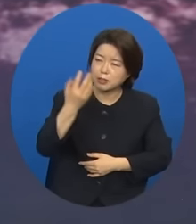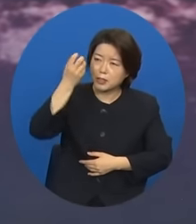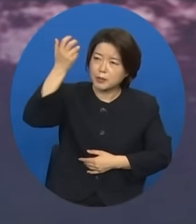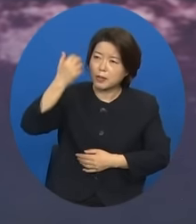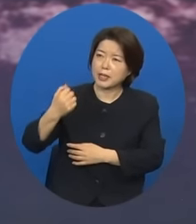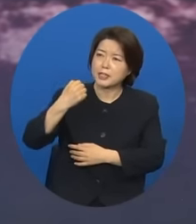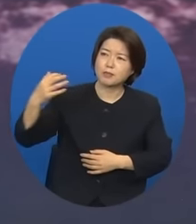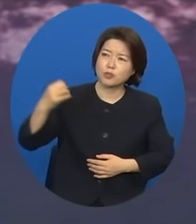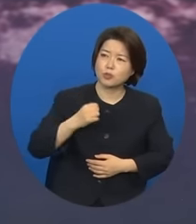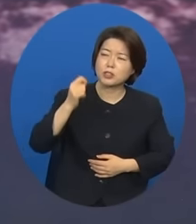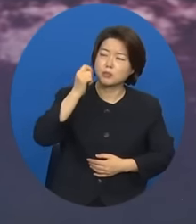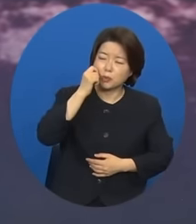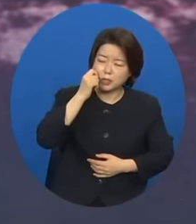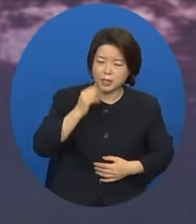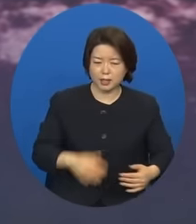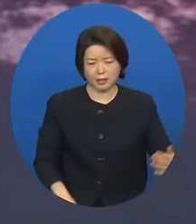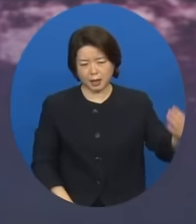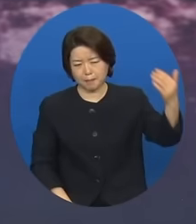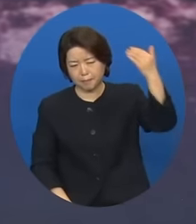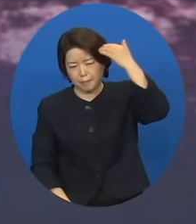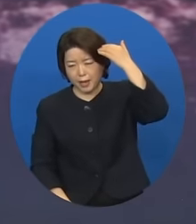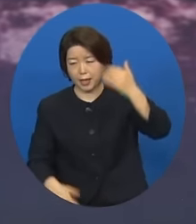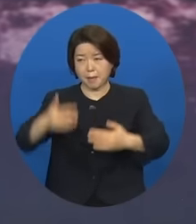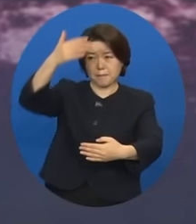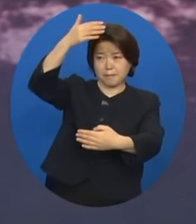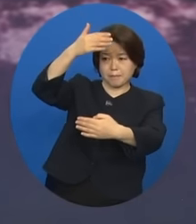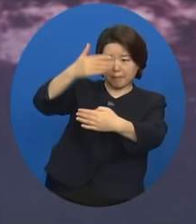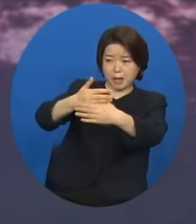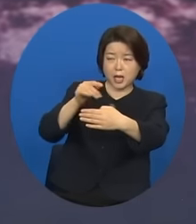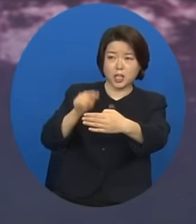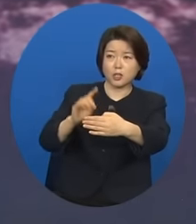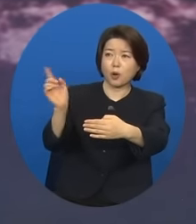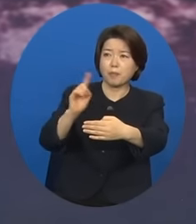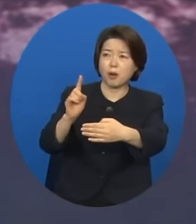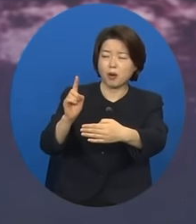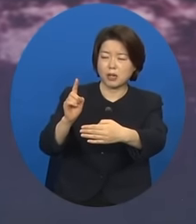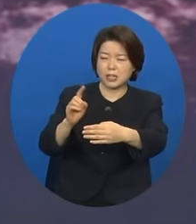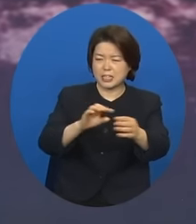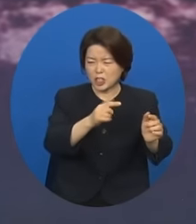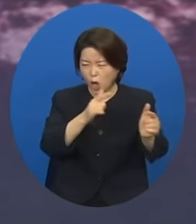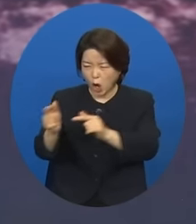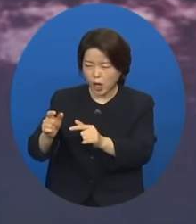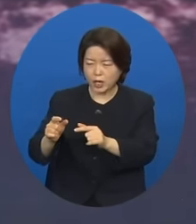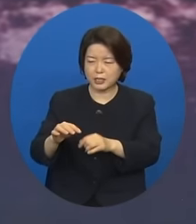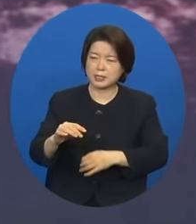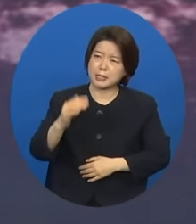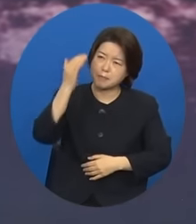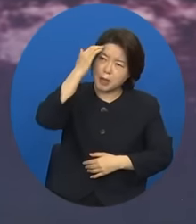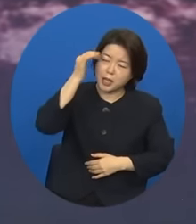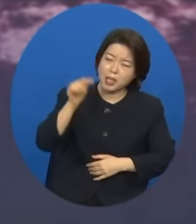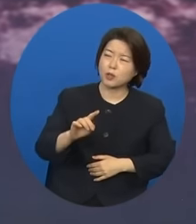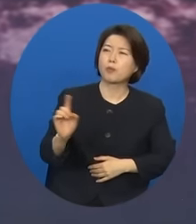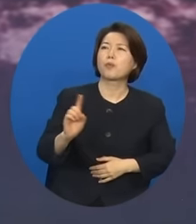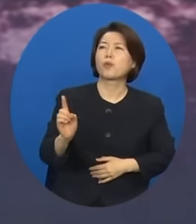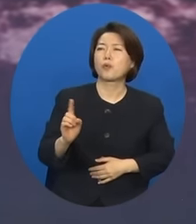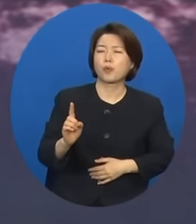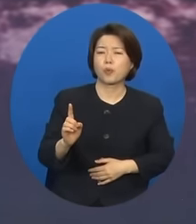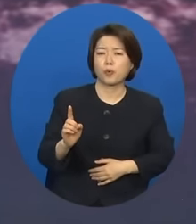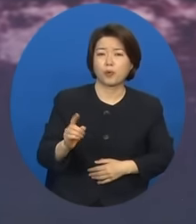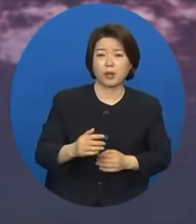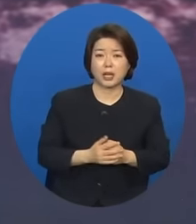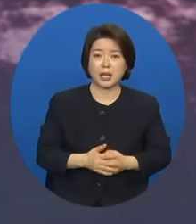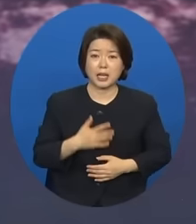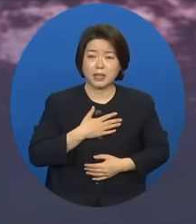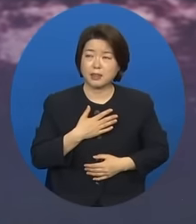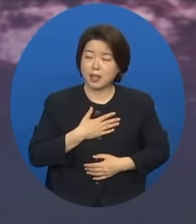못하게 가로막고 있는 그 장애물들 잡동산이 더미들은 무엇입니까 제 안에